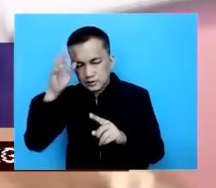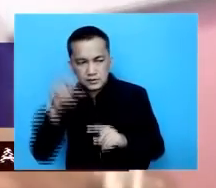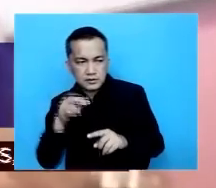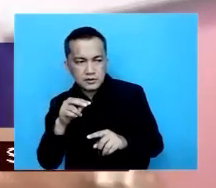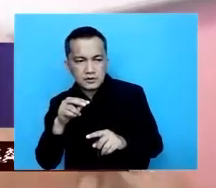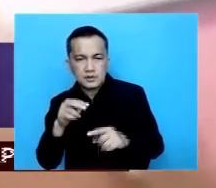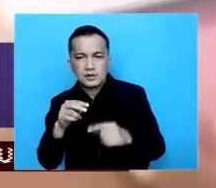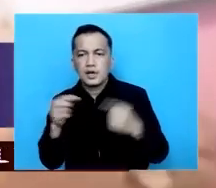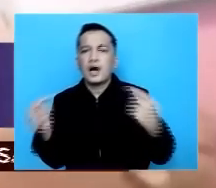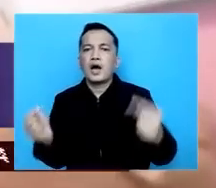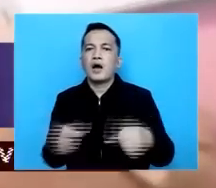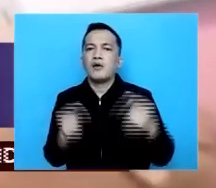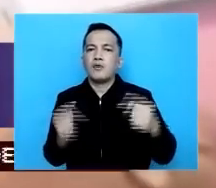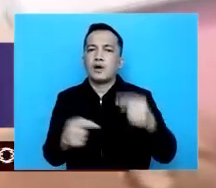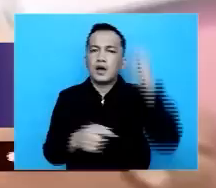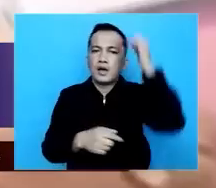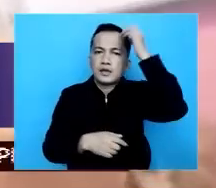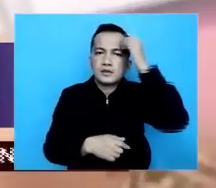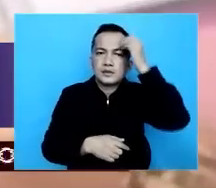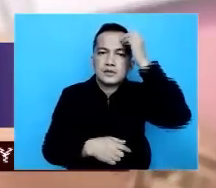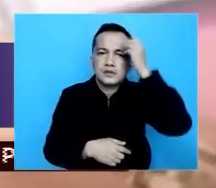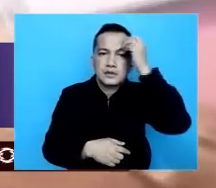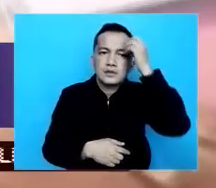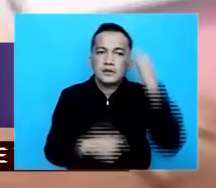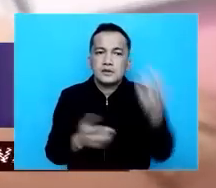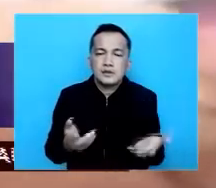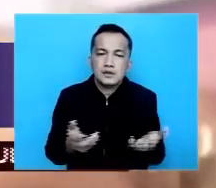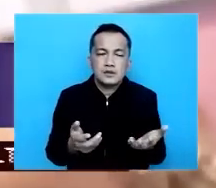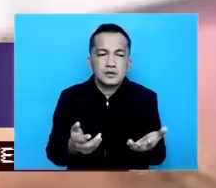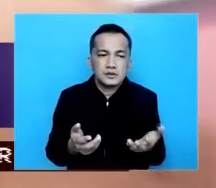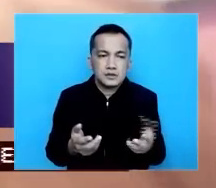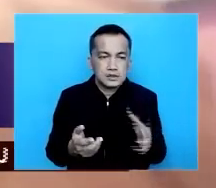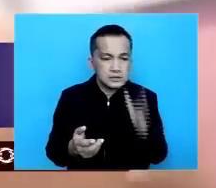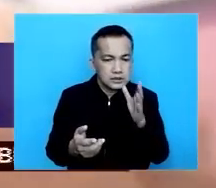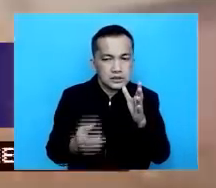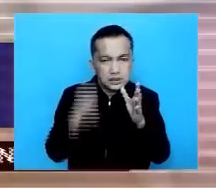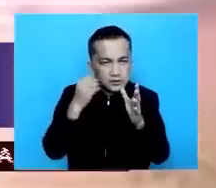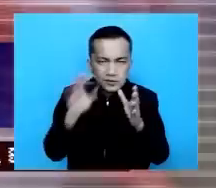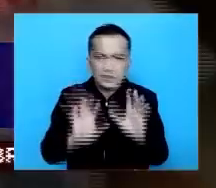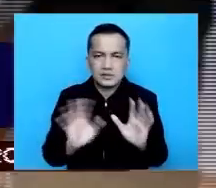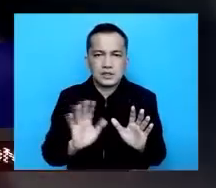sila. Tapos hindi umuwi si nanay sa kanila.